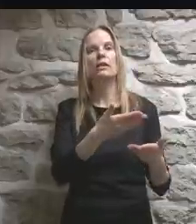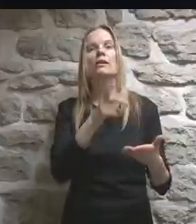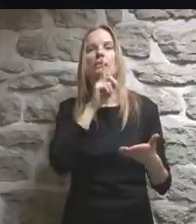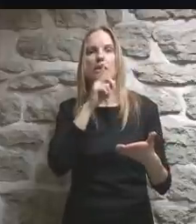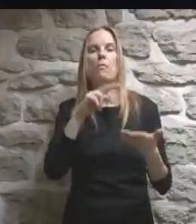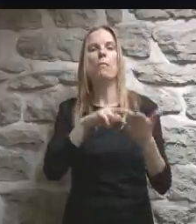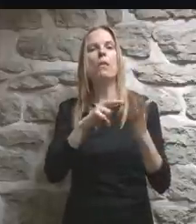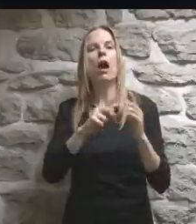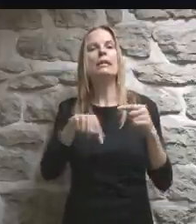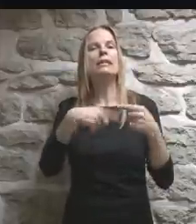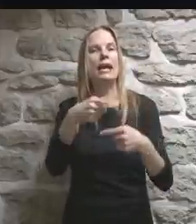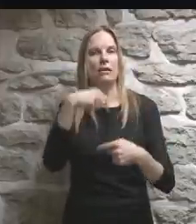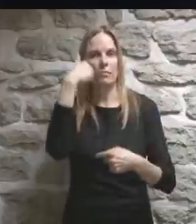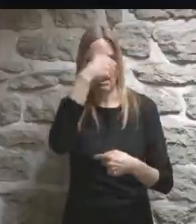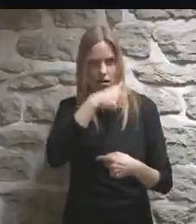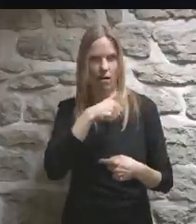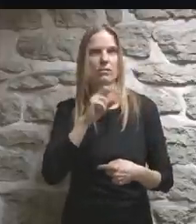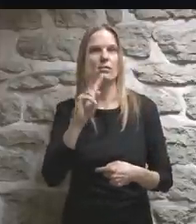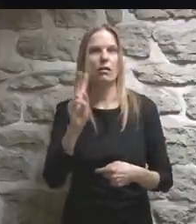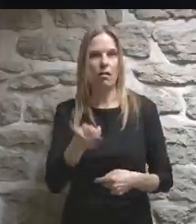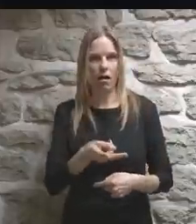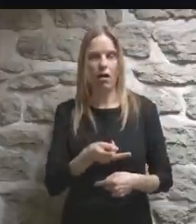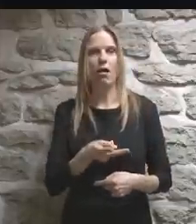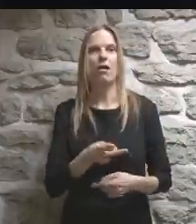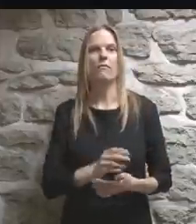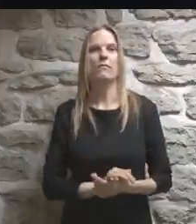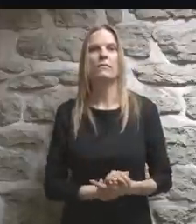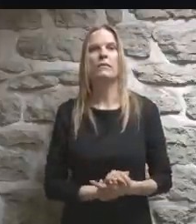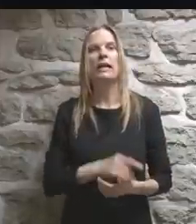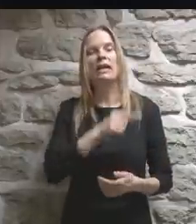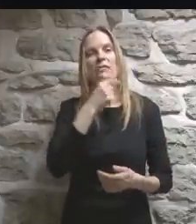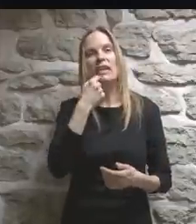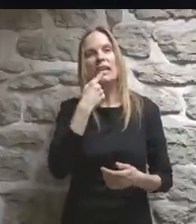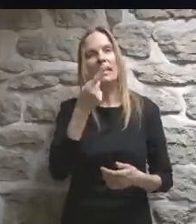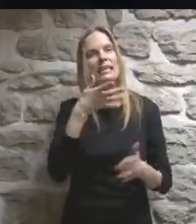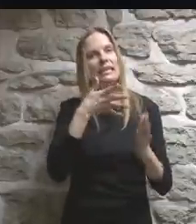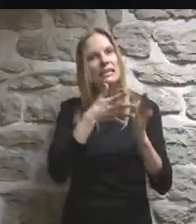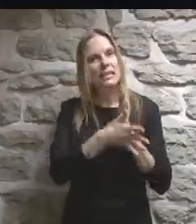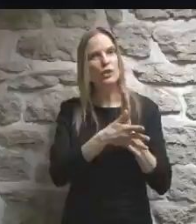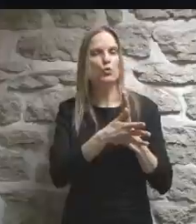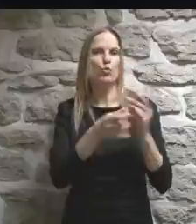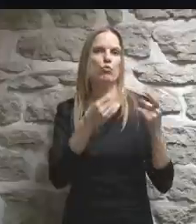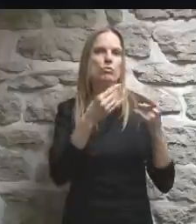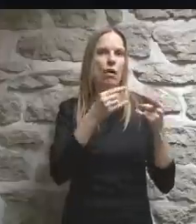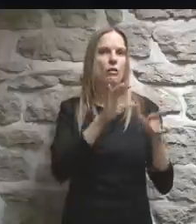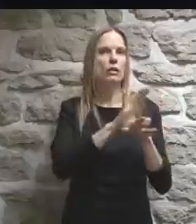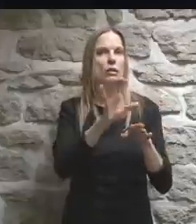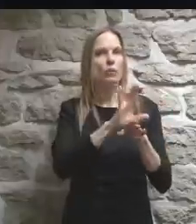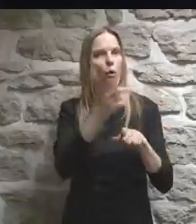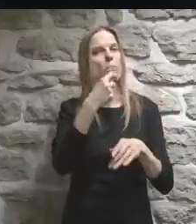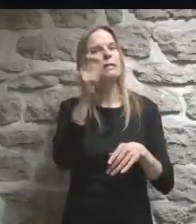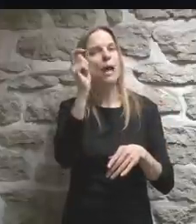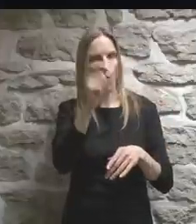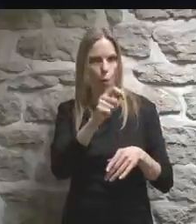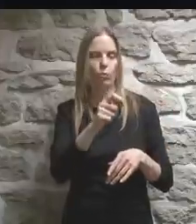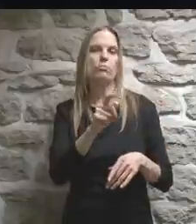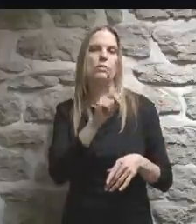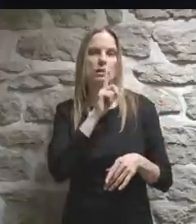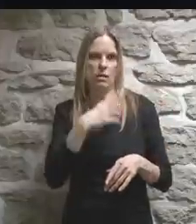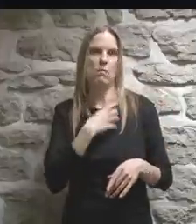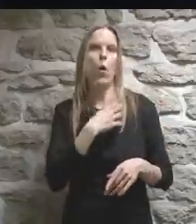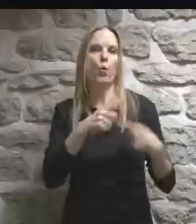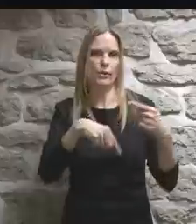aasta osas. Peame oluliseks venekeelse sisu loomist ERR-i poolt